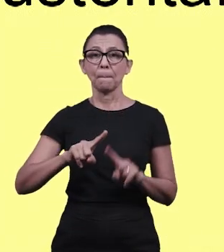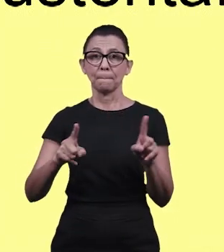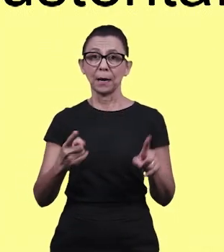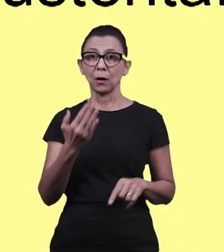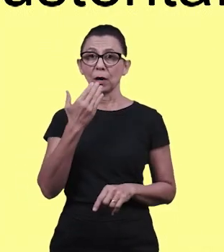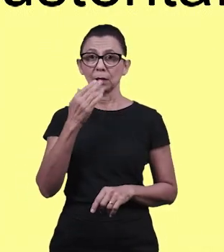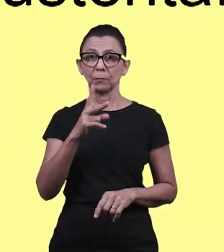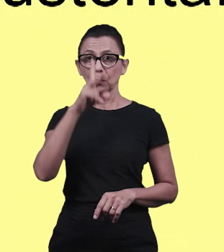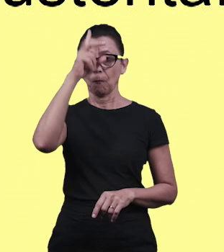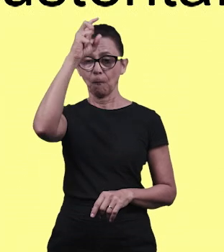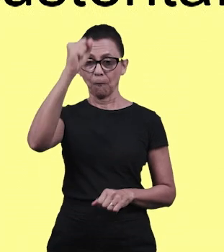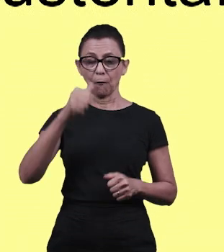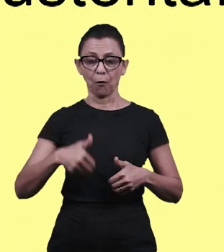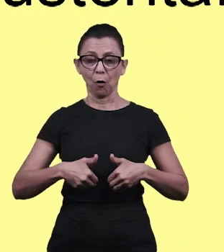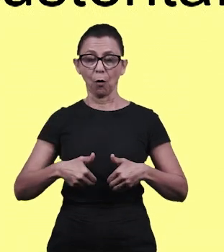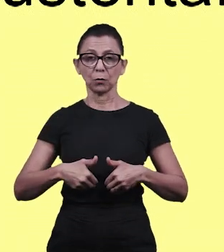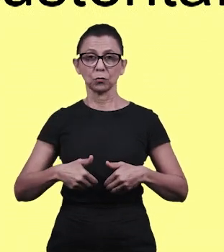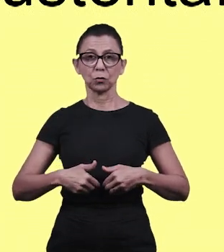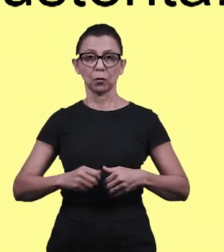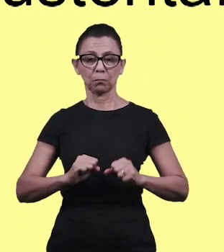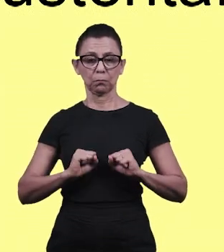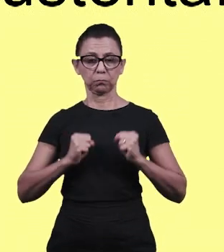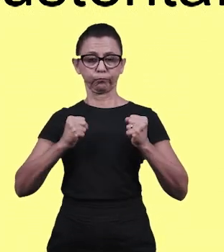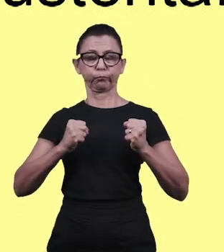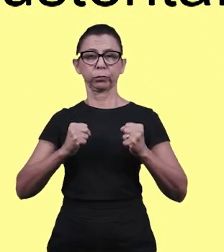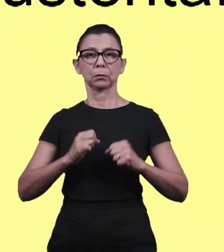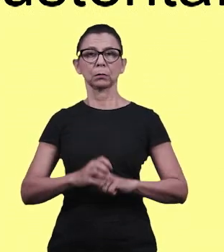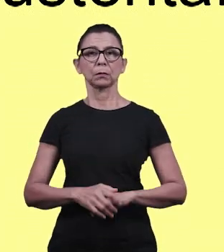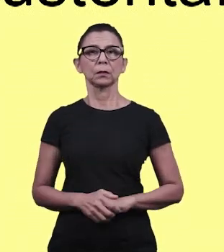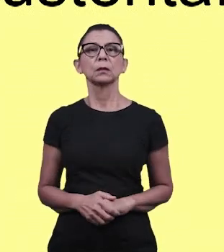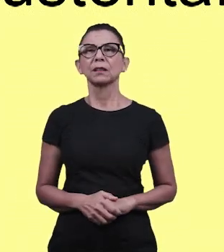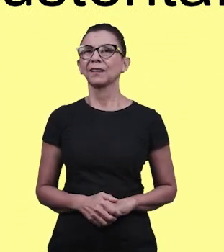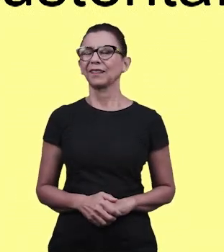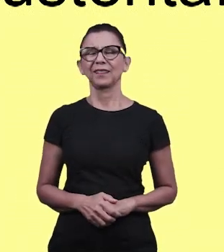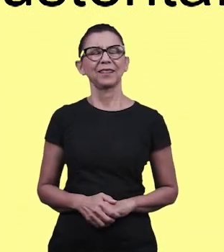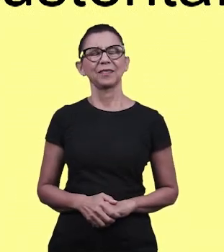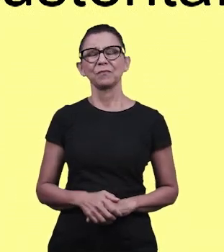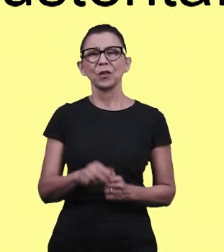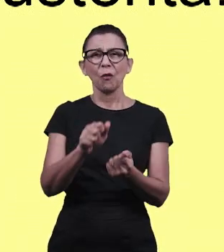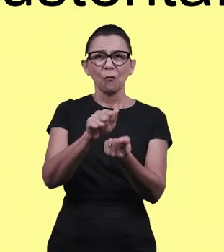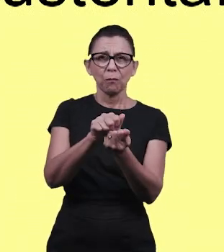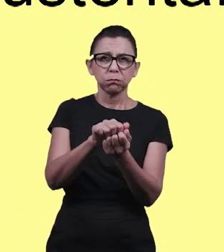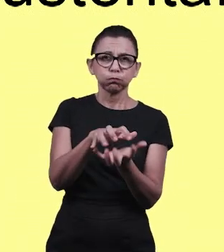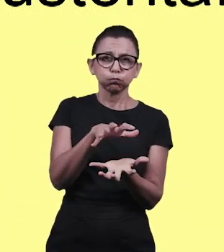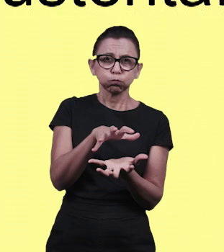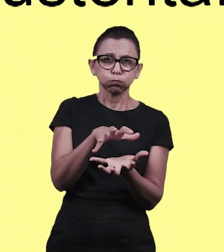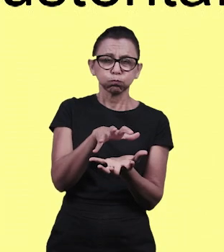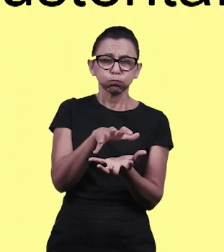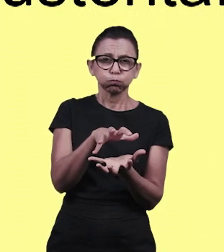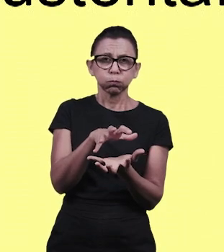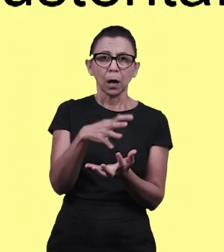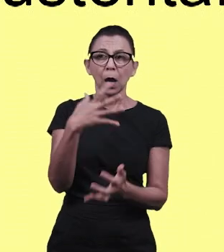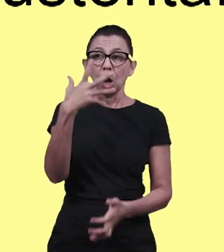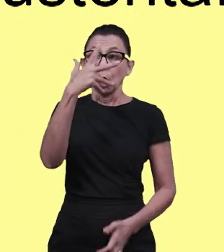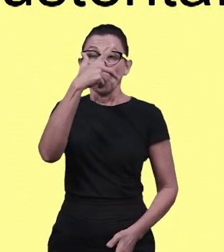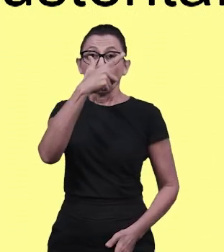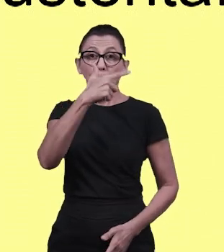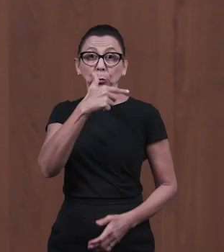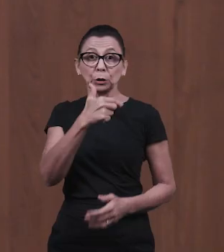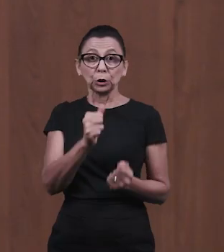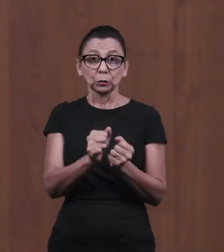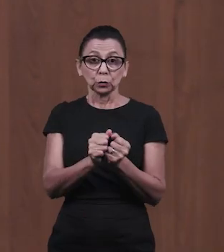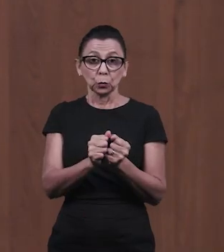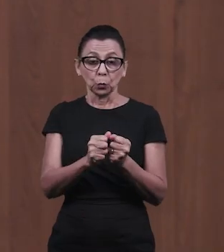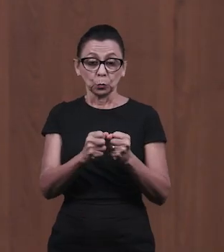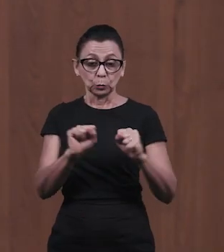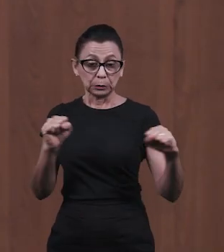питала. А закваска, она помогала хлебу вырасти, но она не питала, так